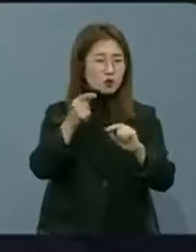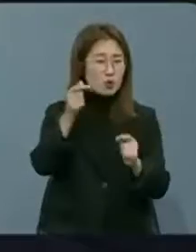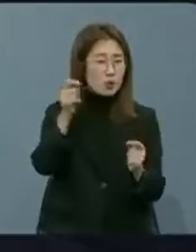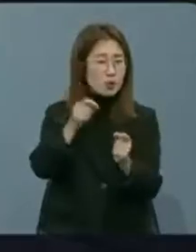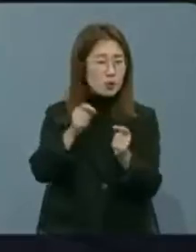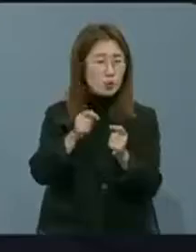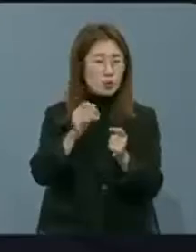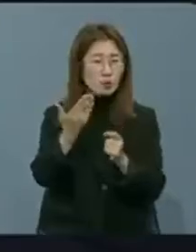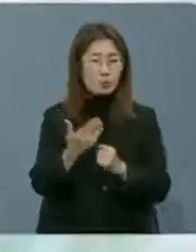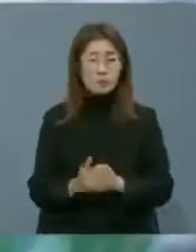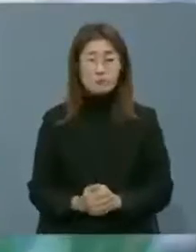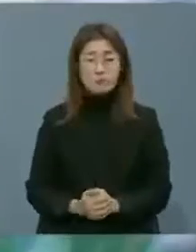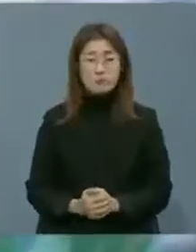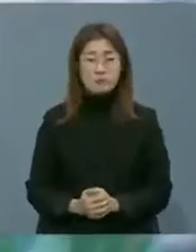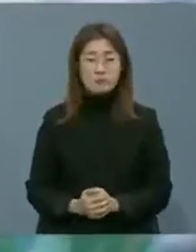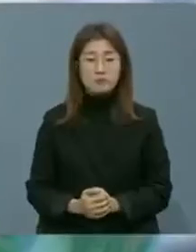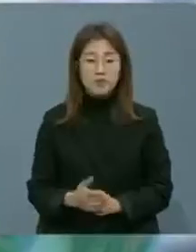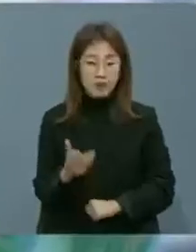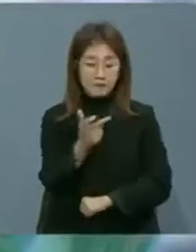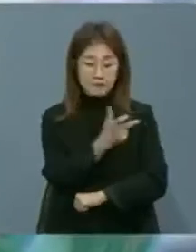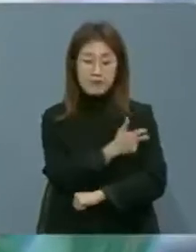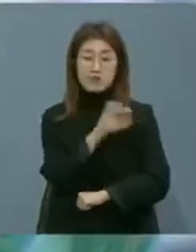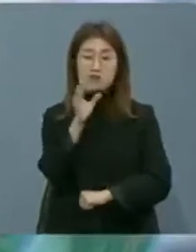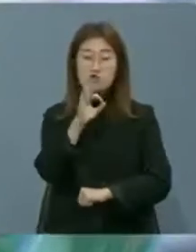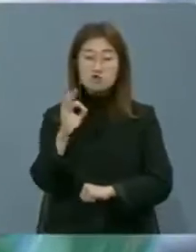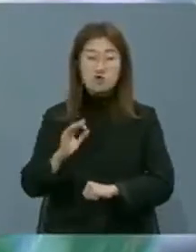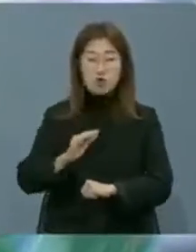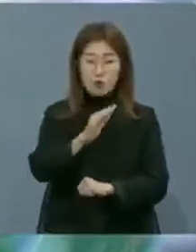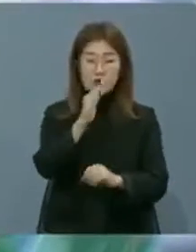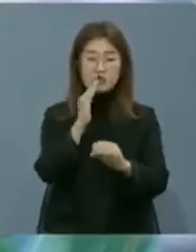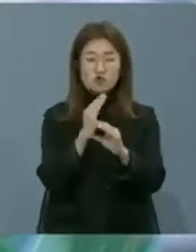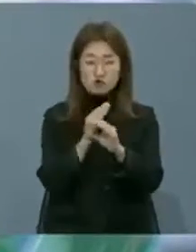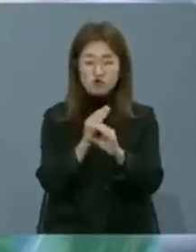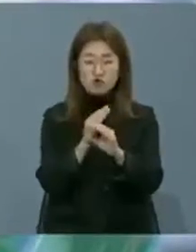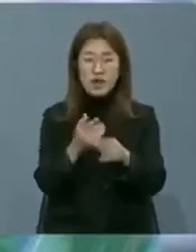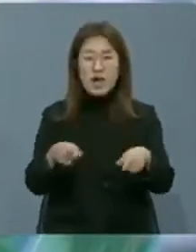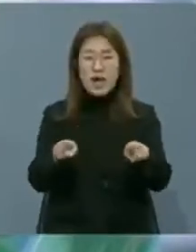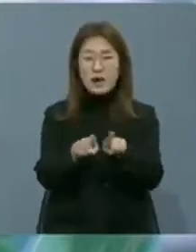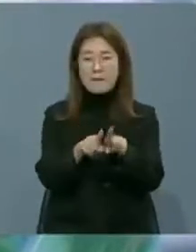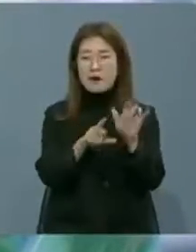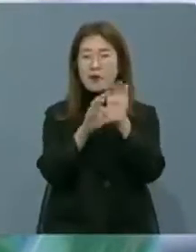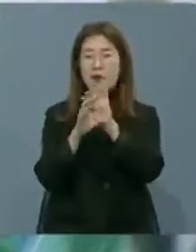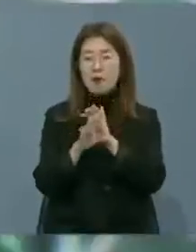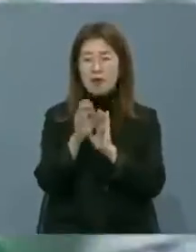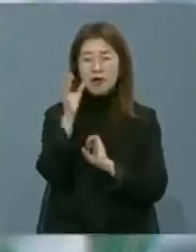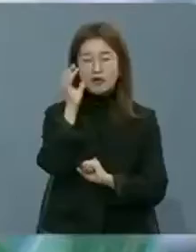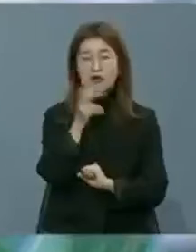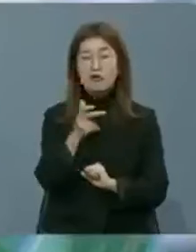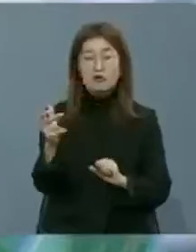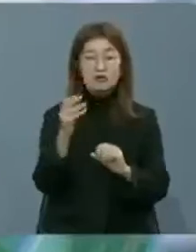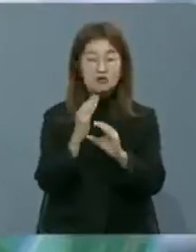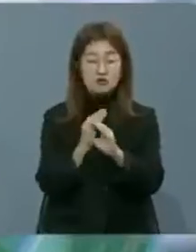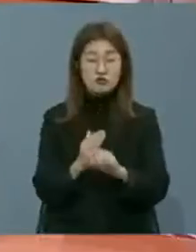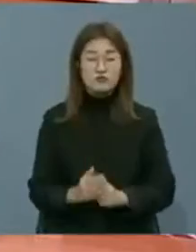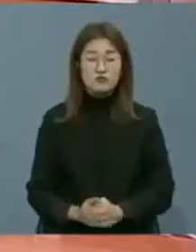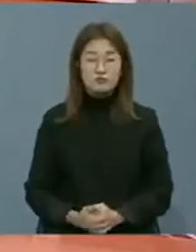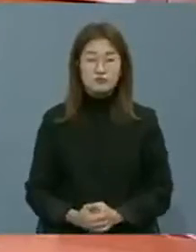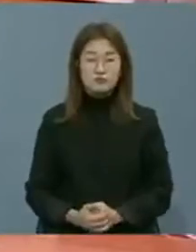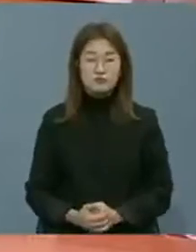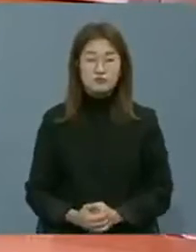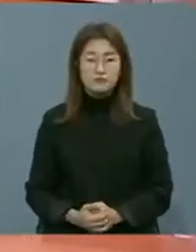웃돌고 있습니다 백신접종 유리 높아지면서 일명 위드 코로나 에 대한 기대감도 높아지고 있습니다